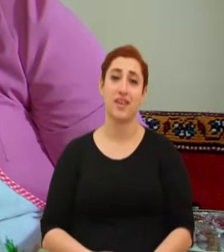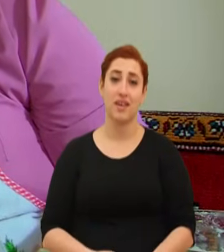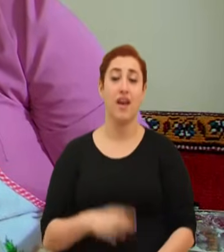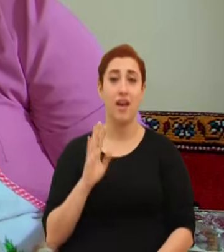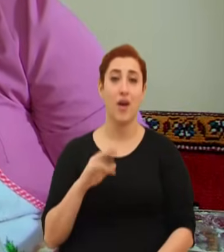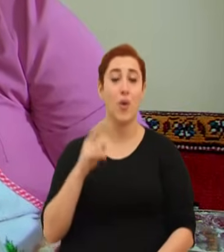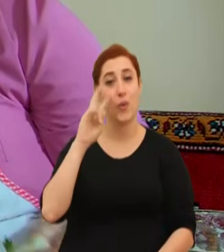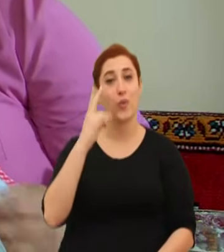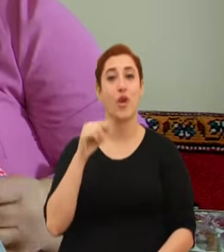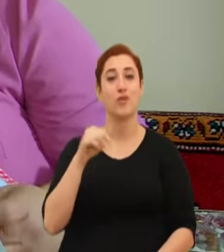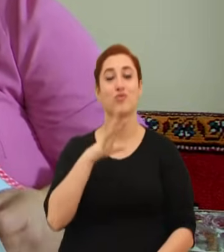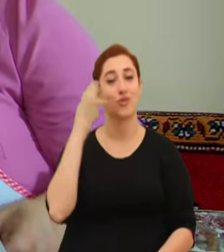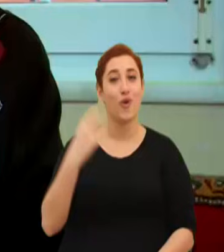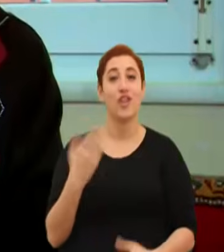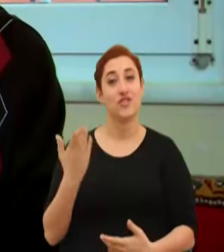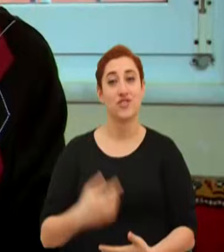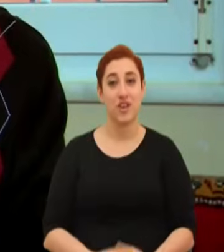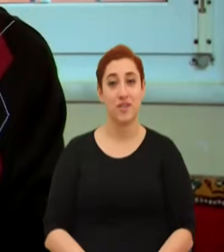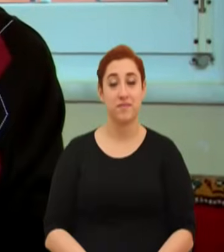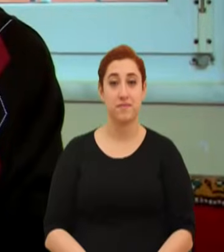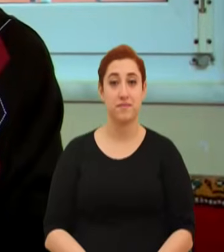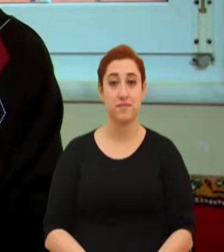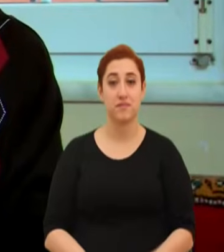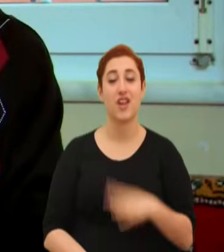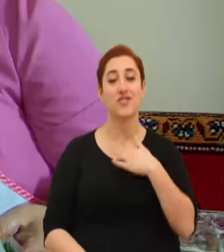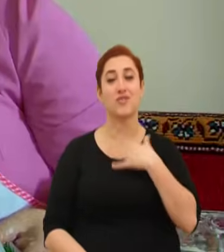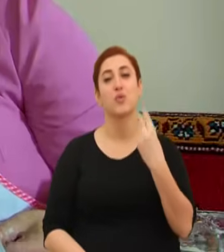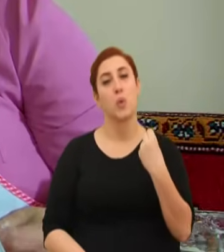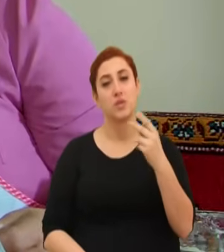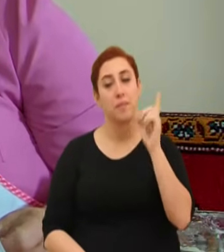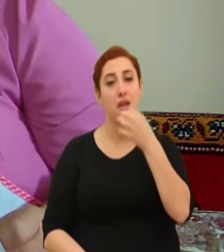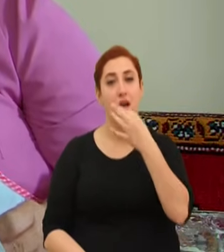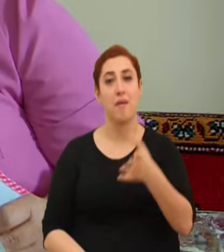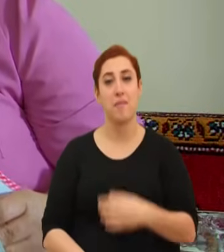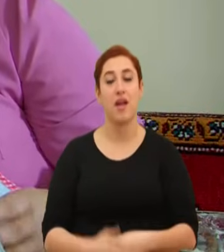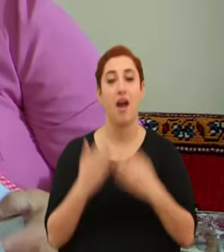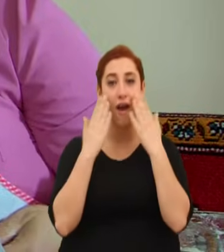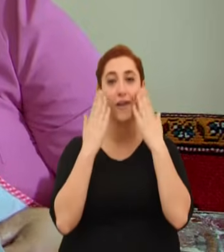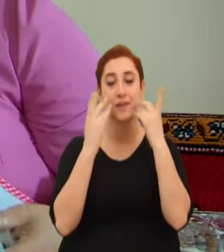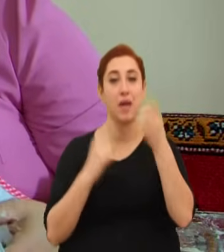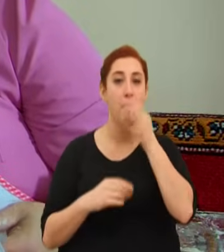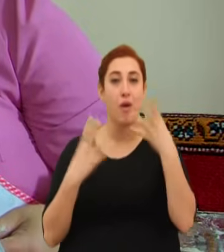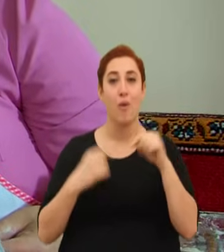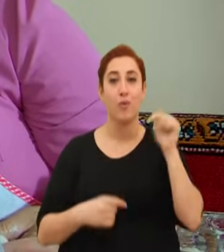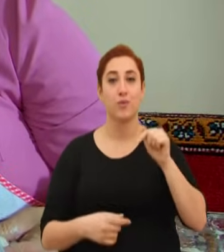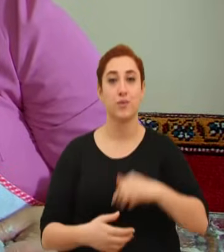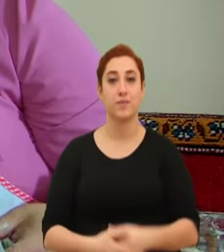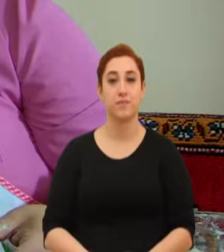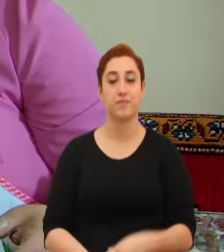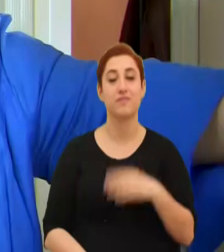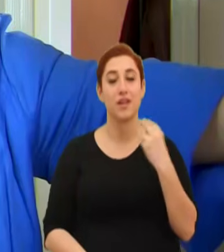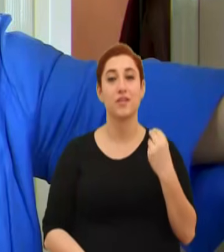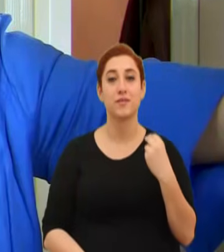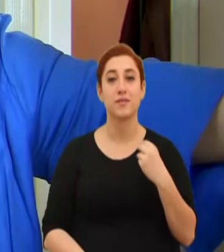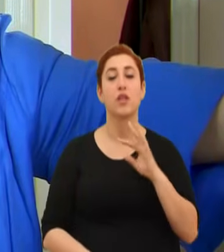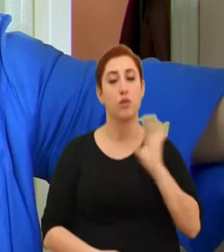Rüyam artık muradına erecek. Ah canım, çok güzel bir haber. Hayırlı bir haber oldu bu. Ha